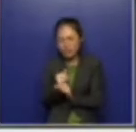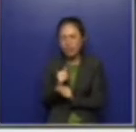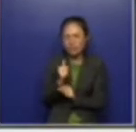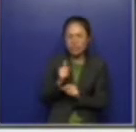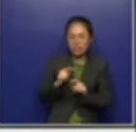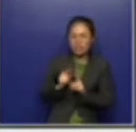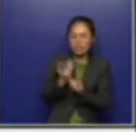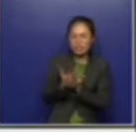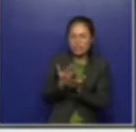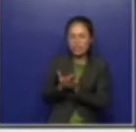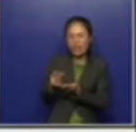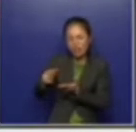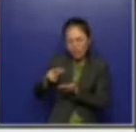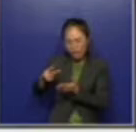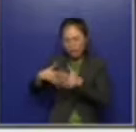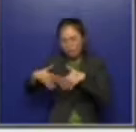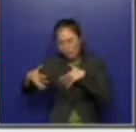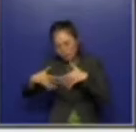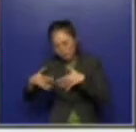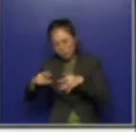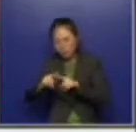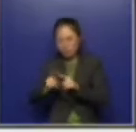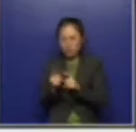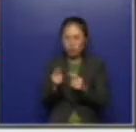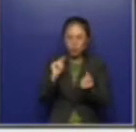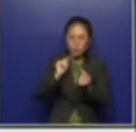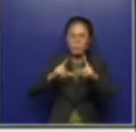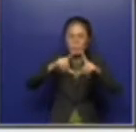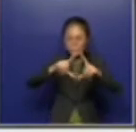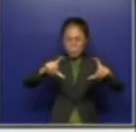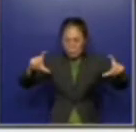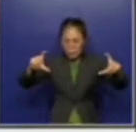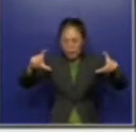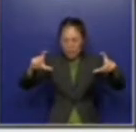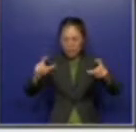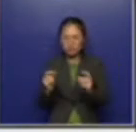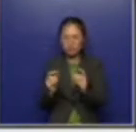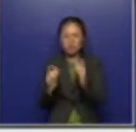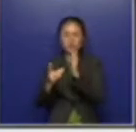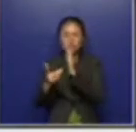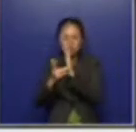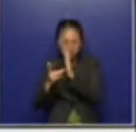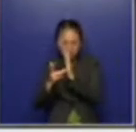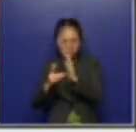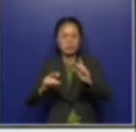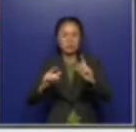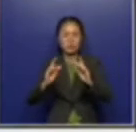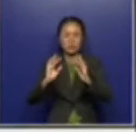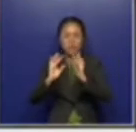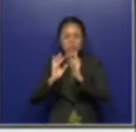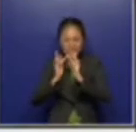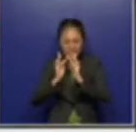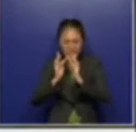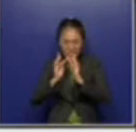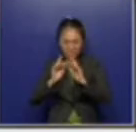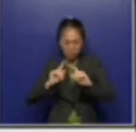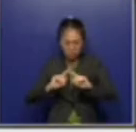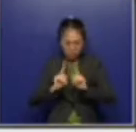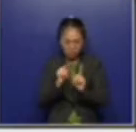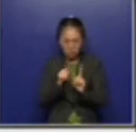าชนผ่านสื่อสารมวลชนผ่านระบบต่างๆป้ายโฆษณาระบบอินเทอร์เน็ตก็ยังดีนะแต่อย่าไปเก็บตงน